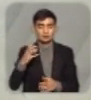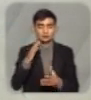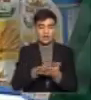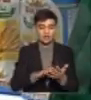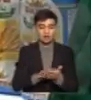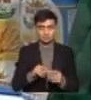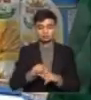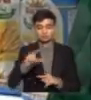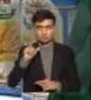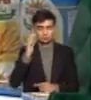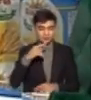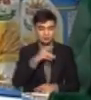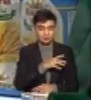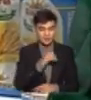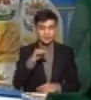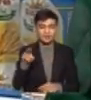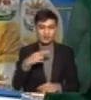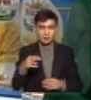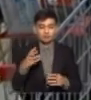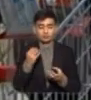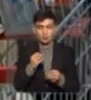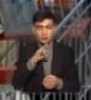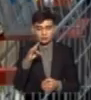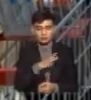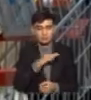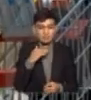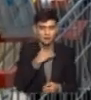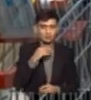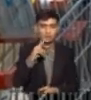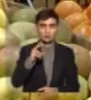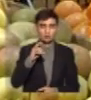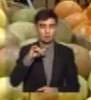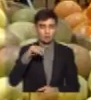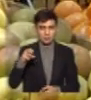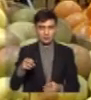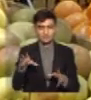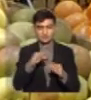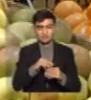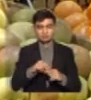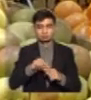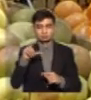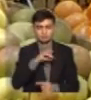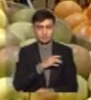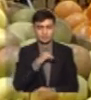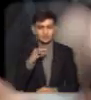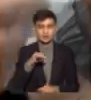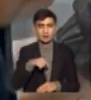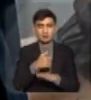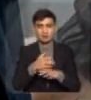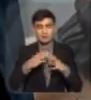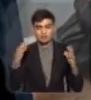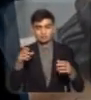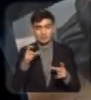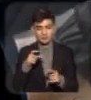и дальше. В декабре в очередной раз изменились прайсы на мясо и крупы. По словам чиновников, повлиять на рынок глобально они не могут,